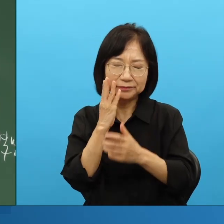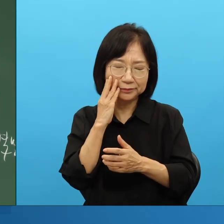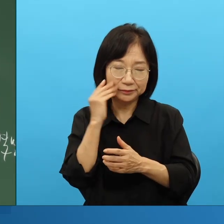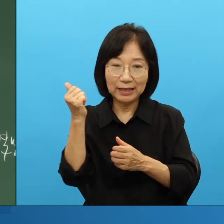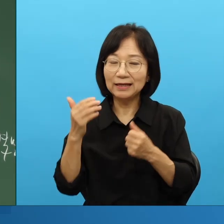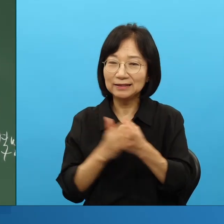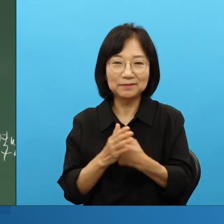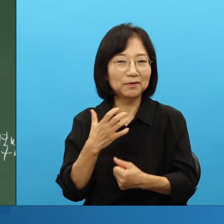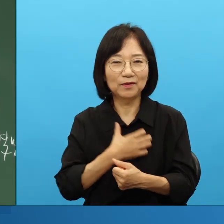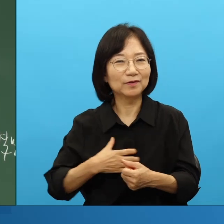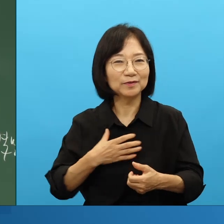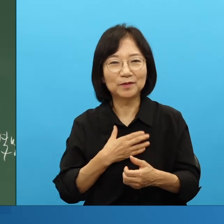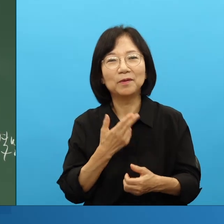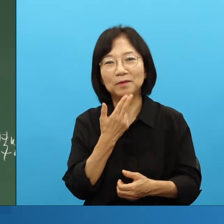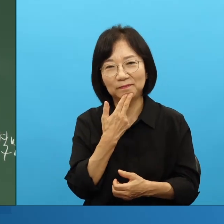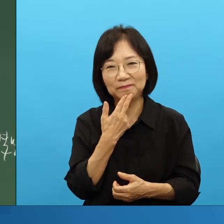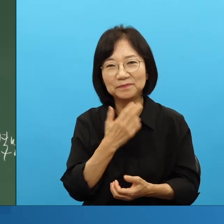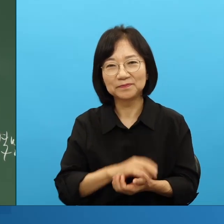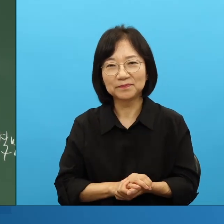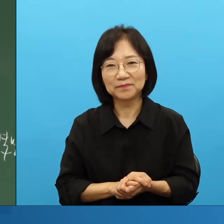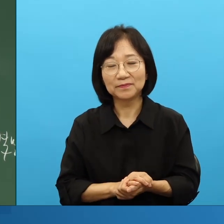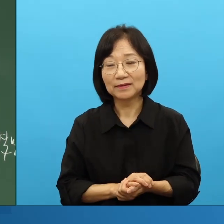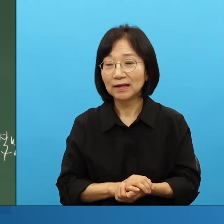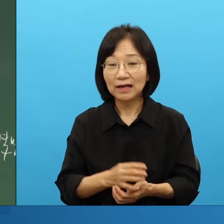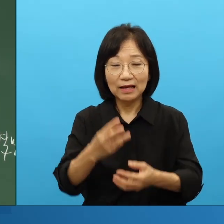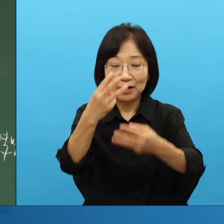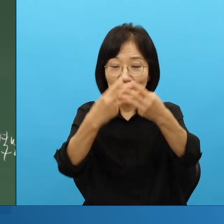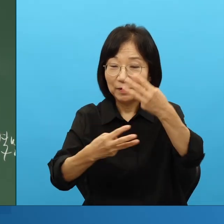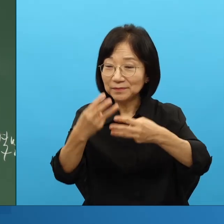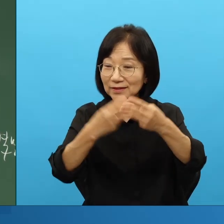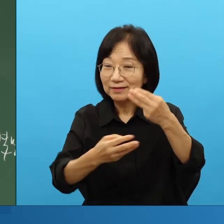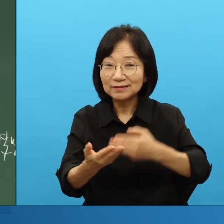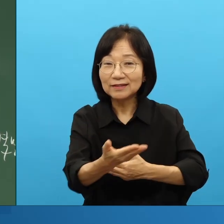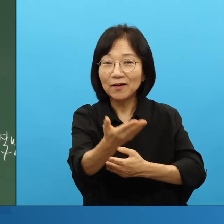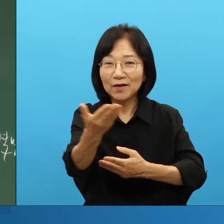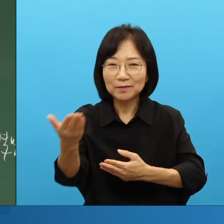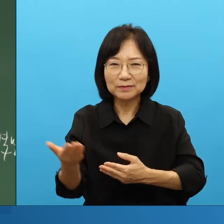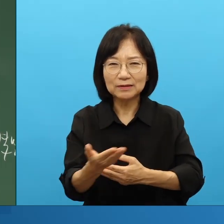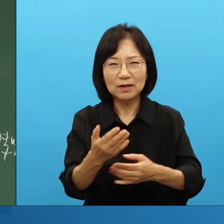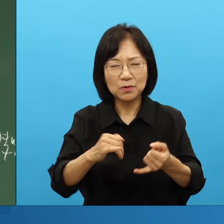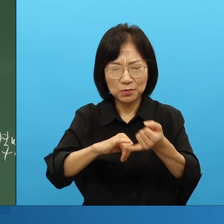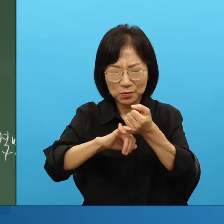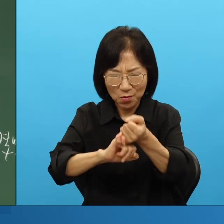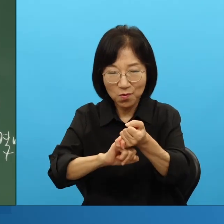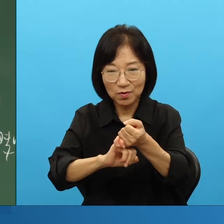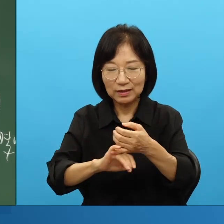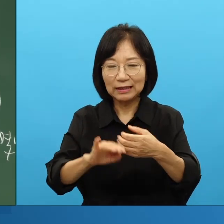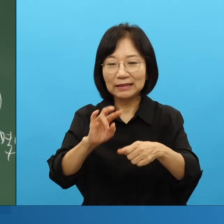因为这个表格里的已经成就了。 이번에 렘넌트들은 모두 돌아가서 이 축복을 받으라.